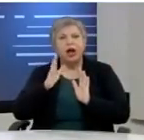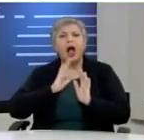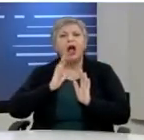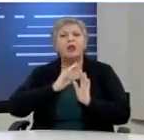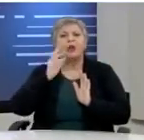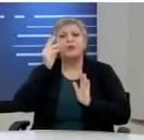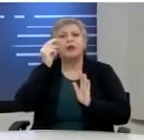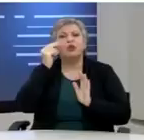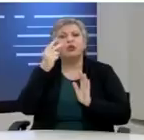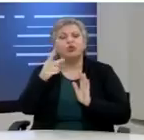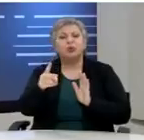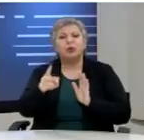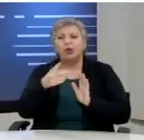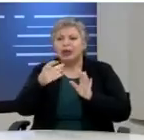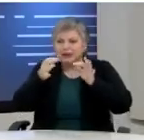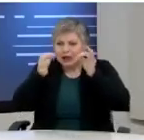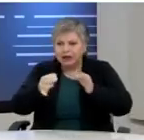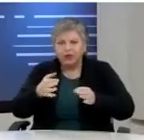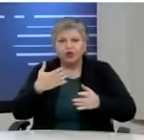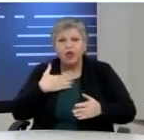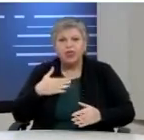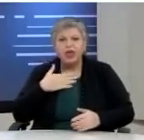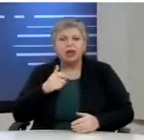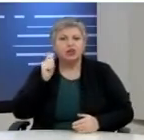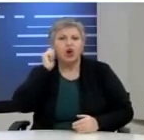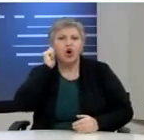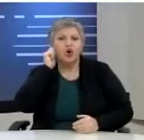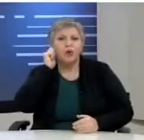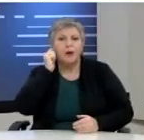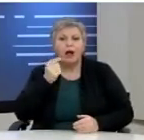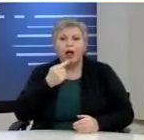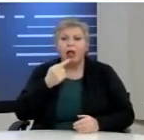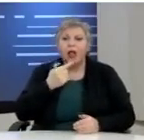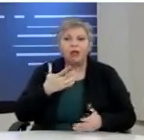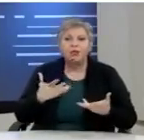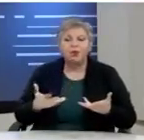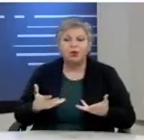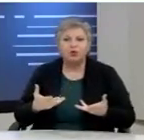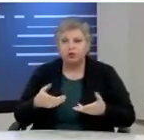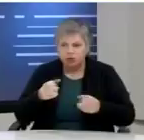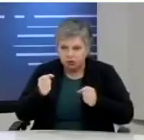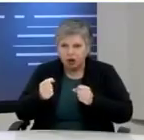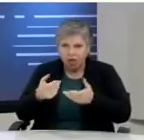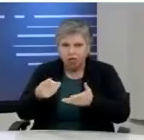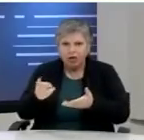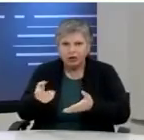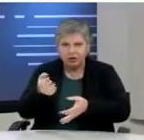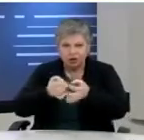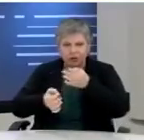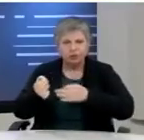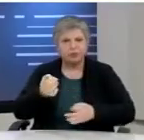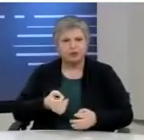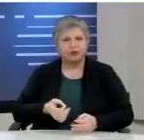Θα ήθελα να σας ρωτήσω, ποια είναι η θέση σας αυτό? Ποια είναι η θέση σας αυτό? Διότι σε μία ερώτηση που κάνατε, κύριο